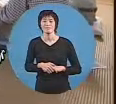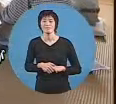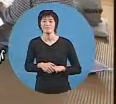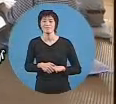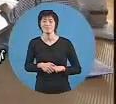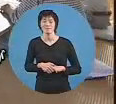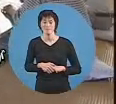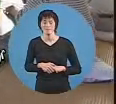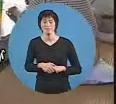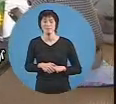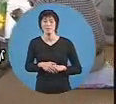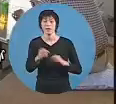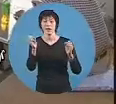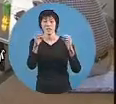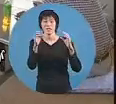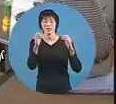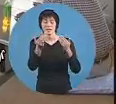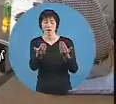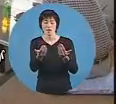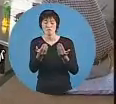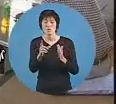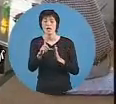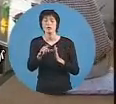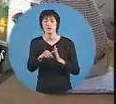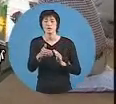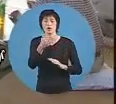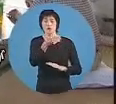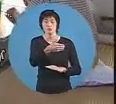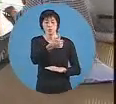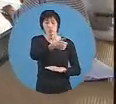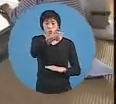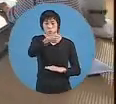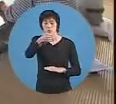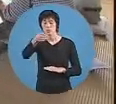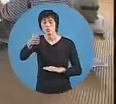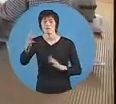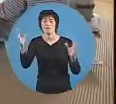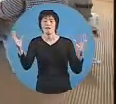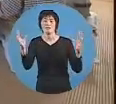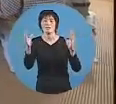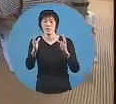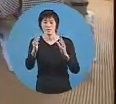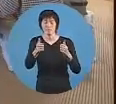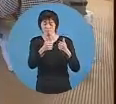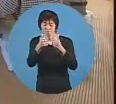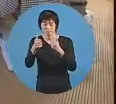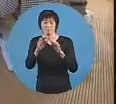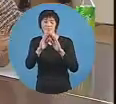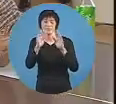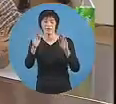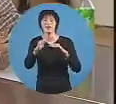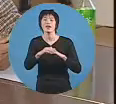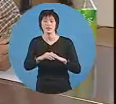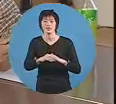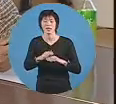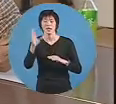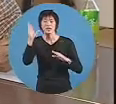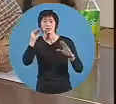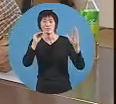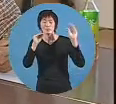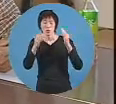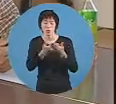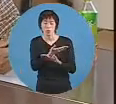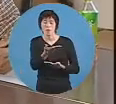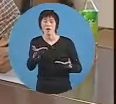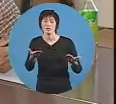高平地区では必要に応じて区長が集まって会合を開き、ゴミ減量活動の状況を報告したり情